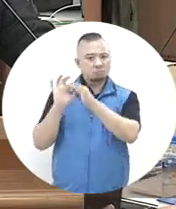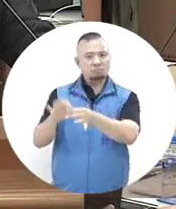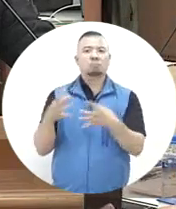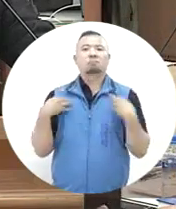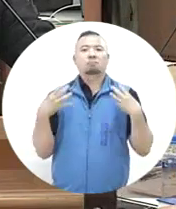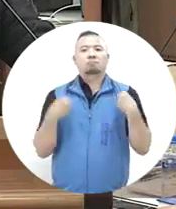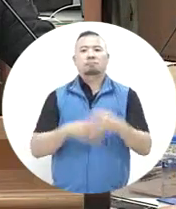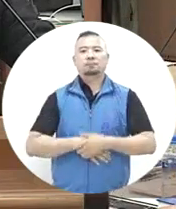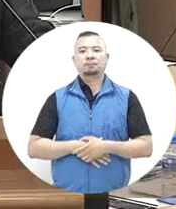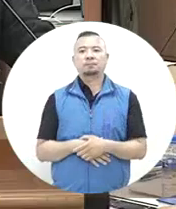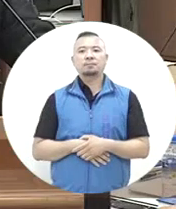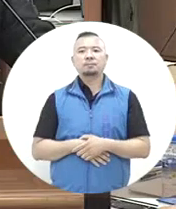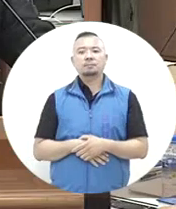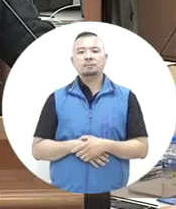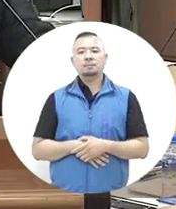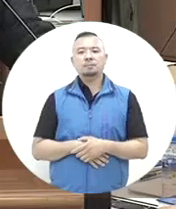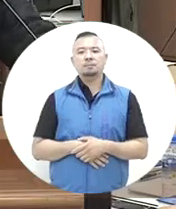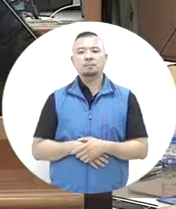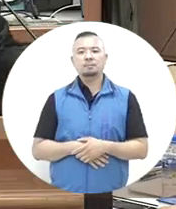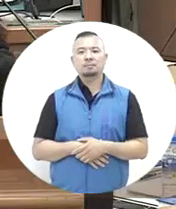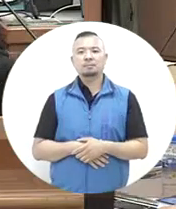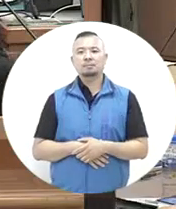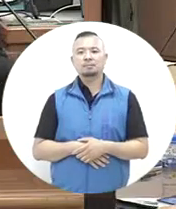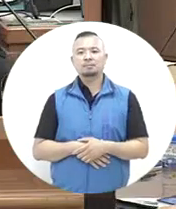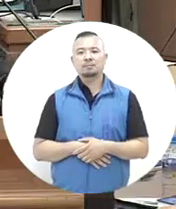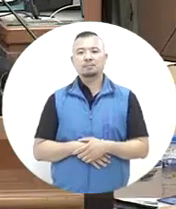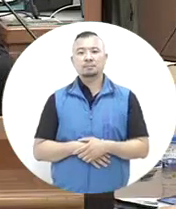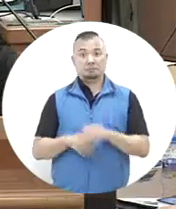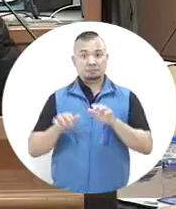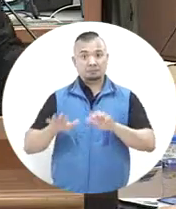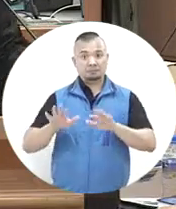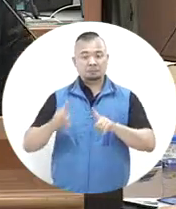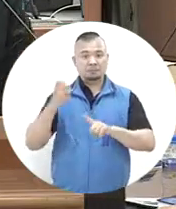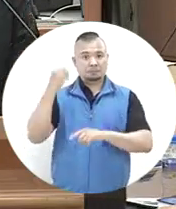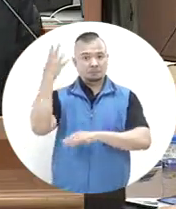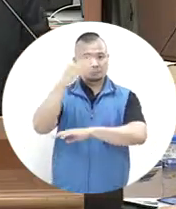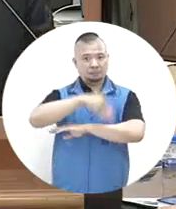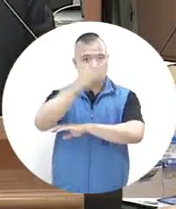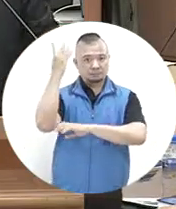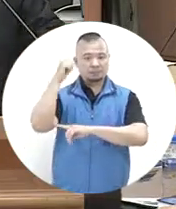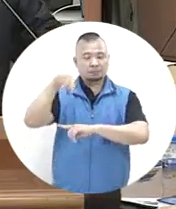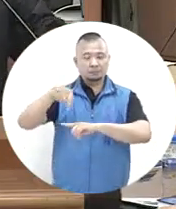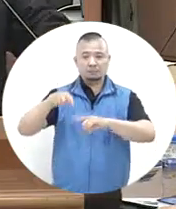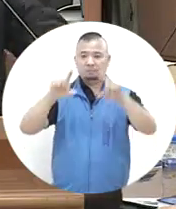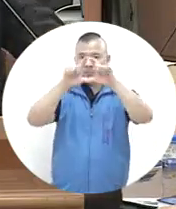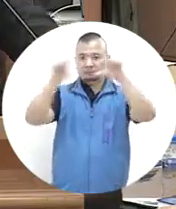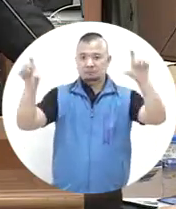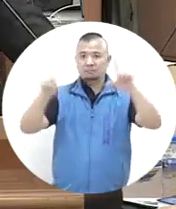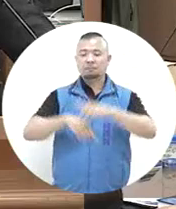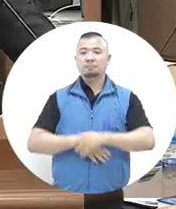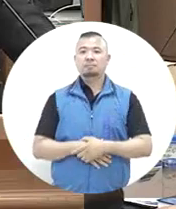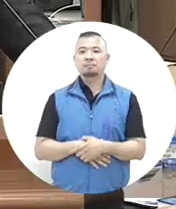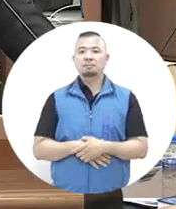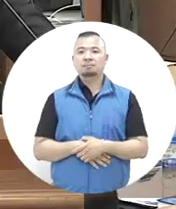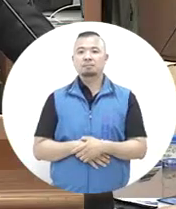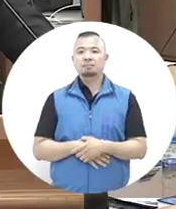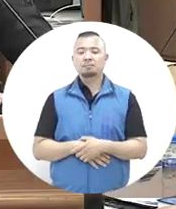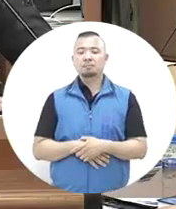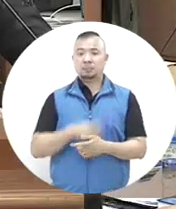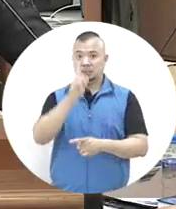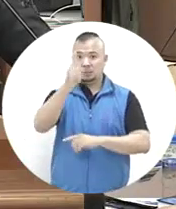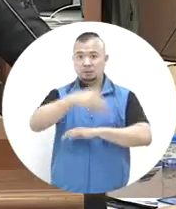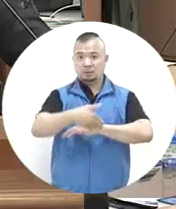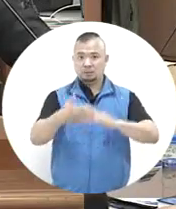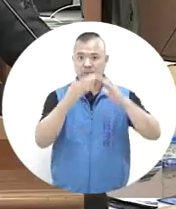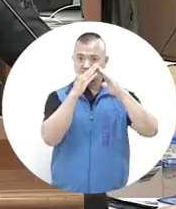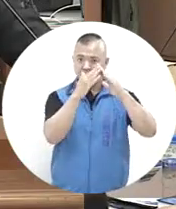今天齁，这个头版头条有讲到一线市一小型核电厂的问题齁。那国民